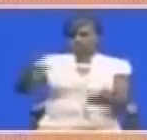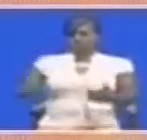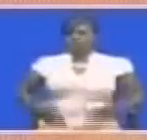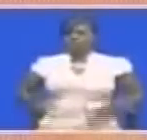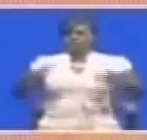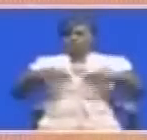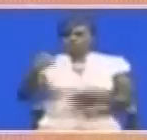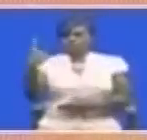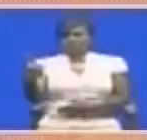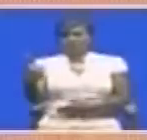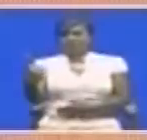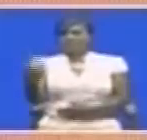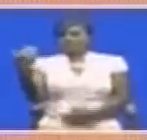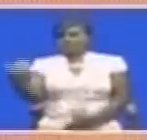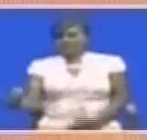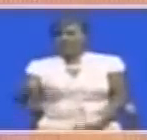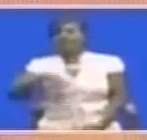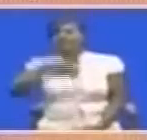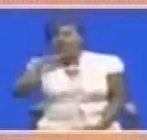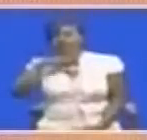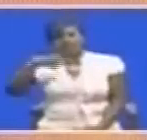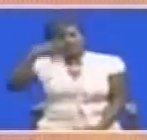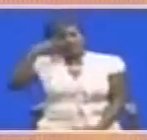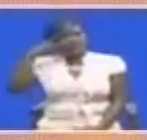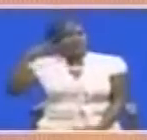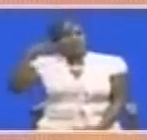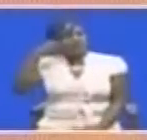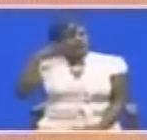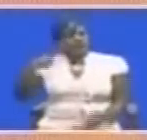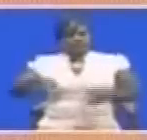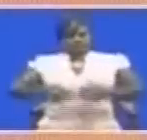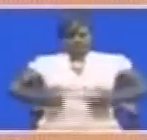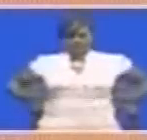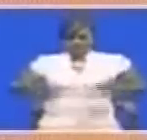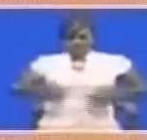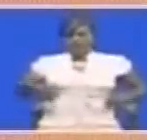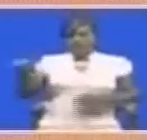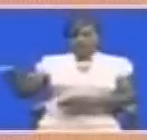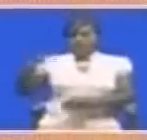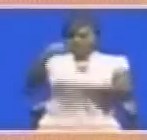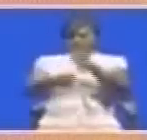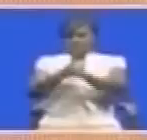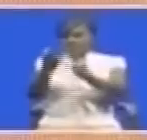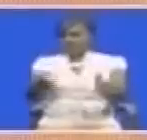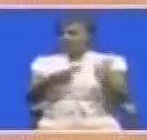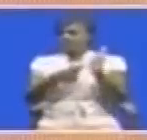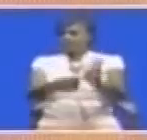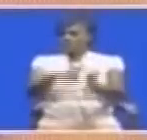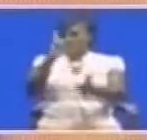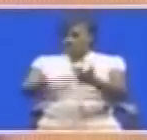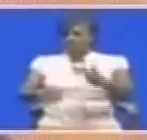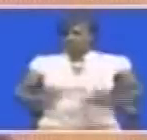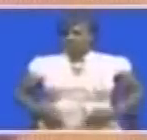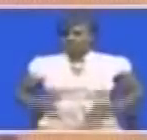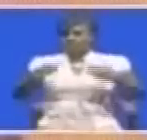mwanafunzi mmoja aliyeuawa kwenye shambulizi la kigaidi katika chuo kikuu cha Garissa mapema mwaka huu. Ilibainika kuwa maiti